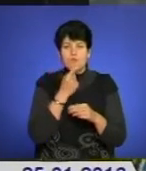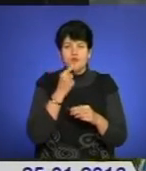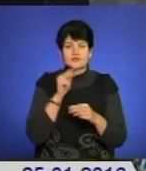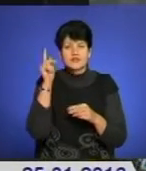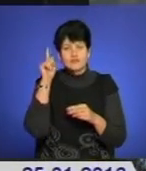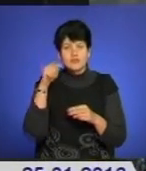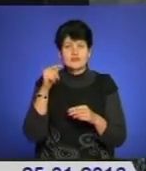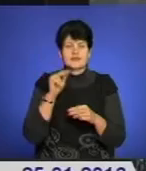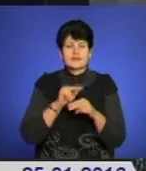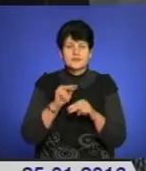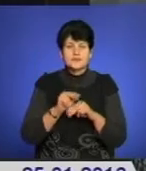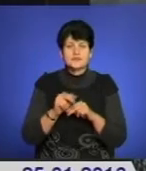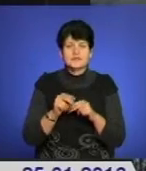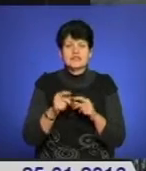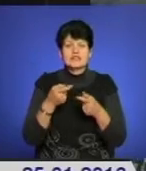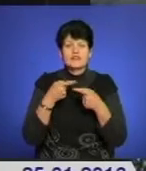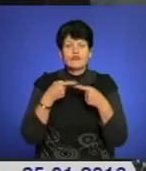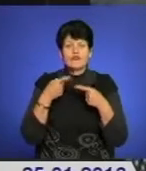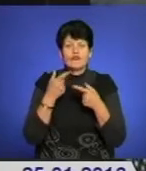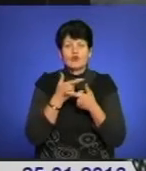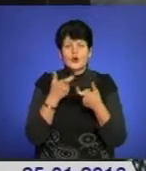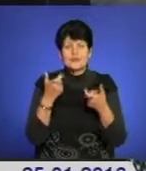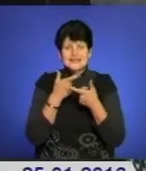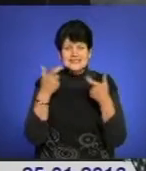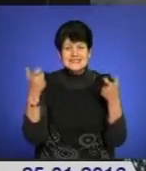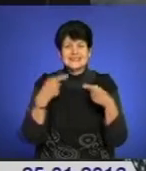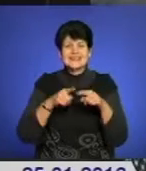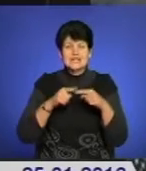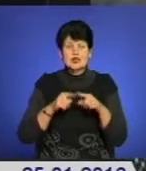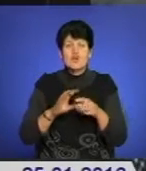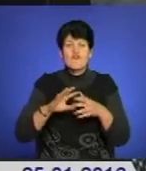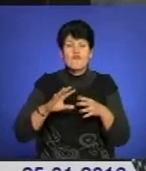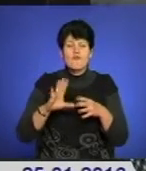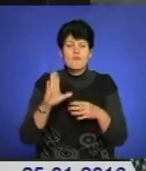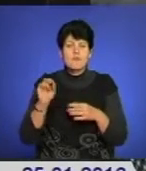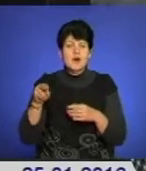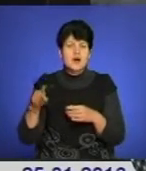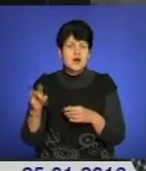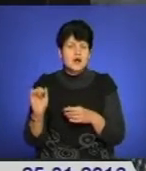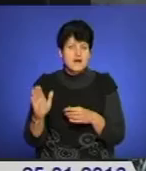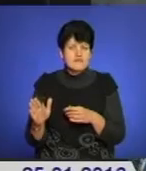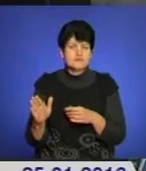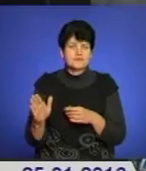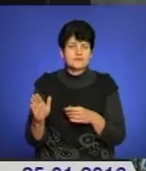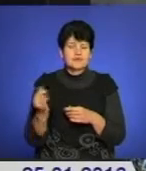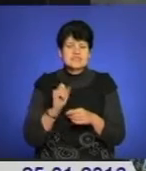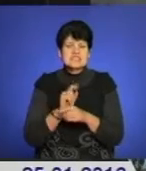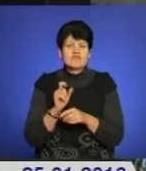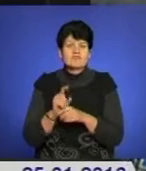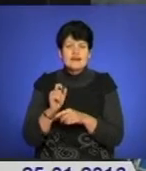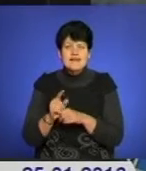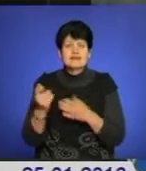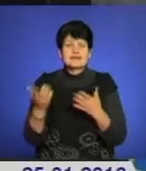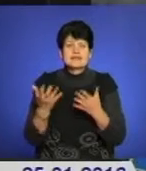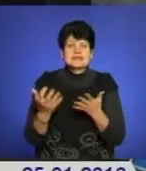за допомогою інформаційних технологій та вправ і таких завдань, які